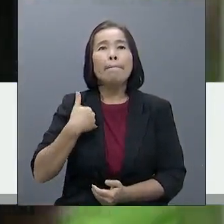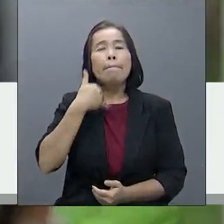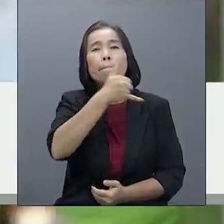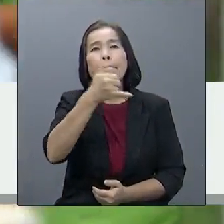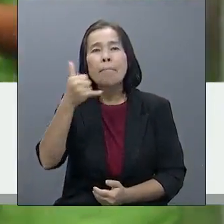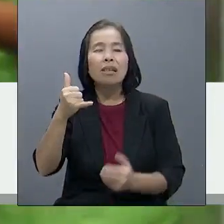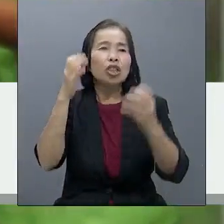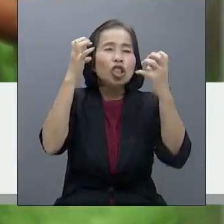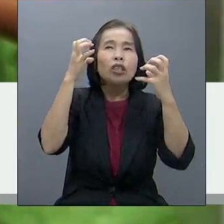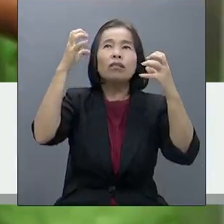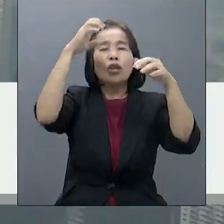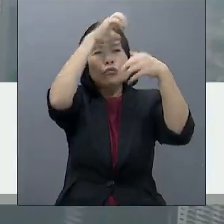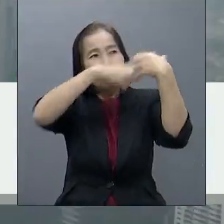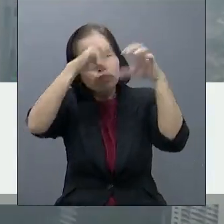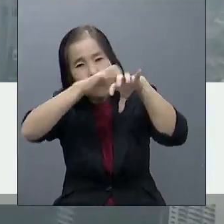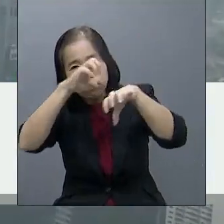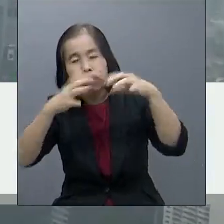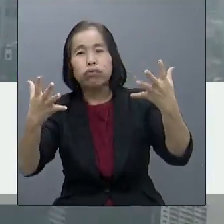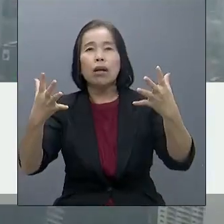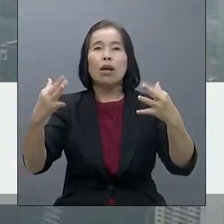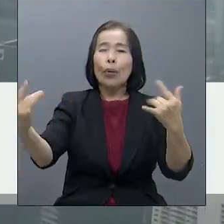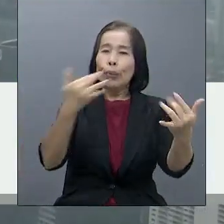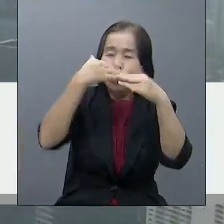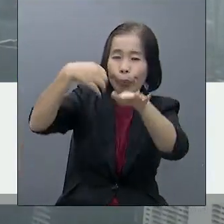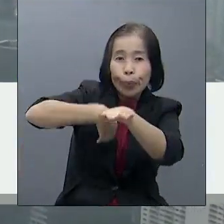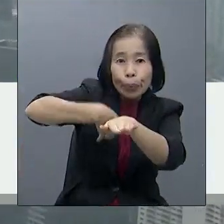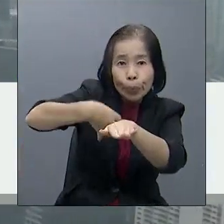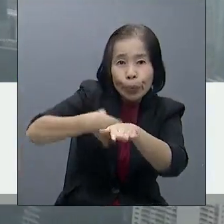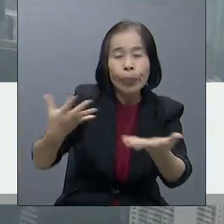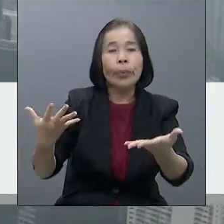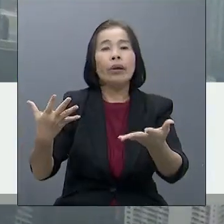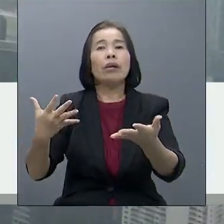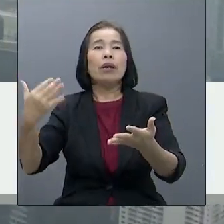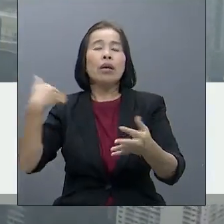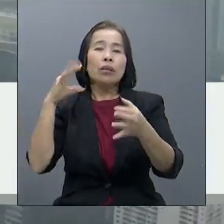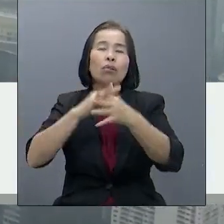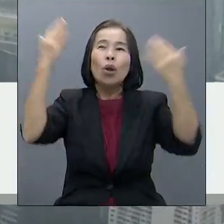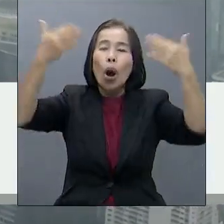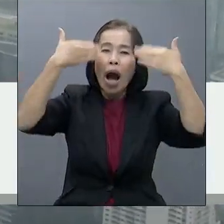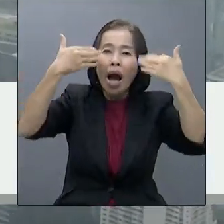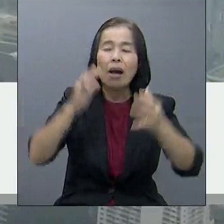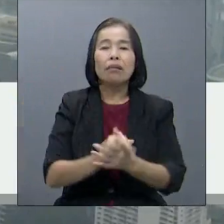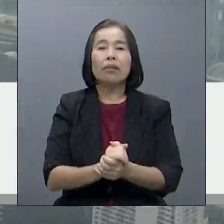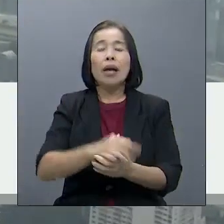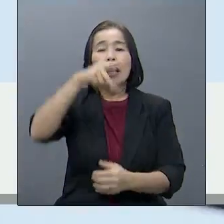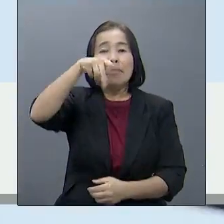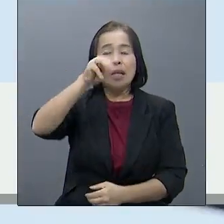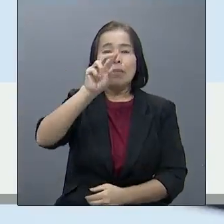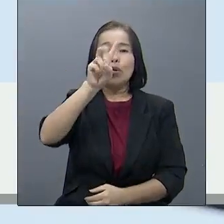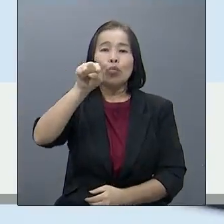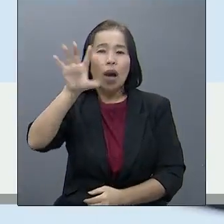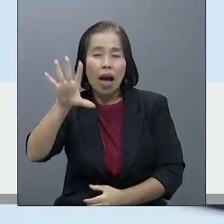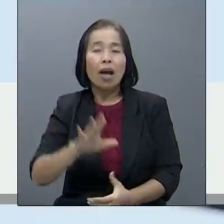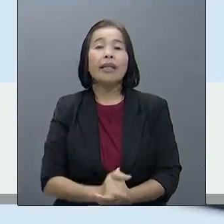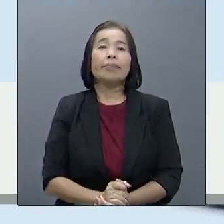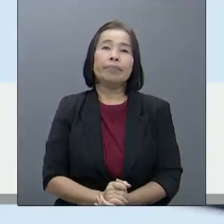ิน รังสี ควันทูป ควนจากท่อไอเสีย และมลภาวะทางอากาศโยเฉพาะฟุ่น PM 2.5 ครัทาง